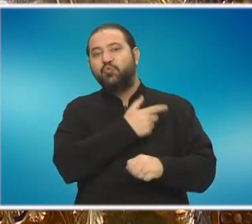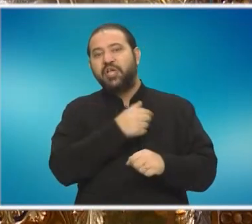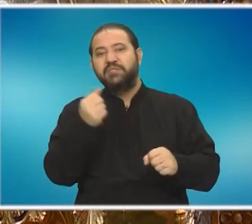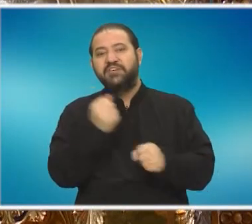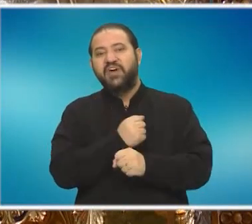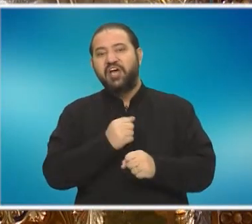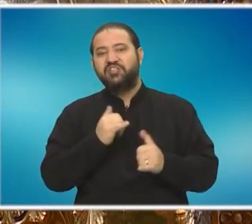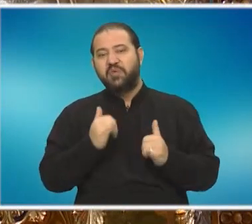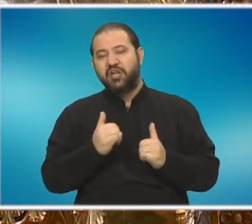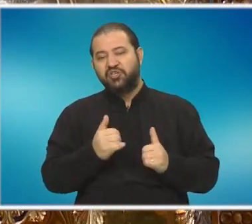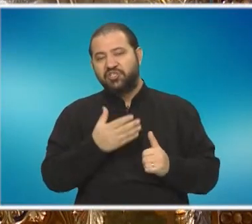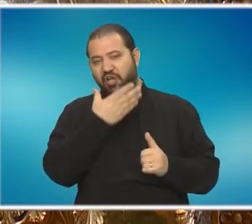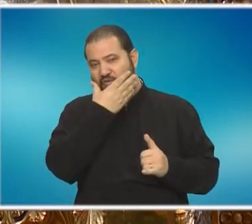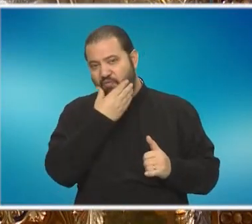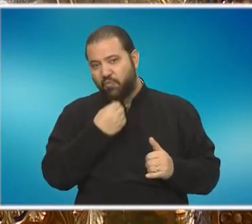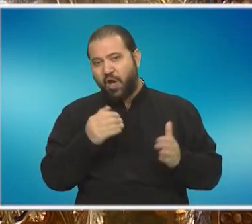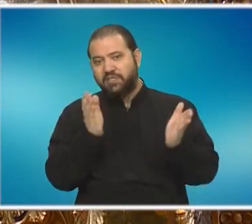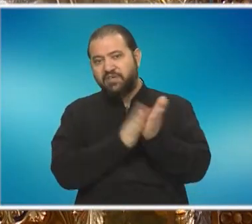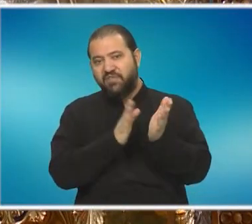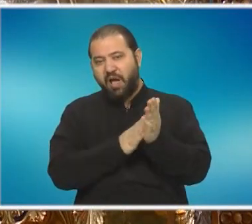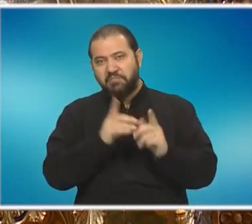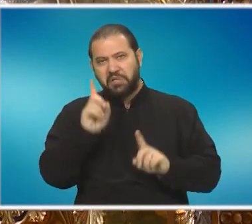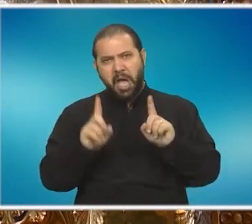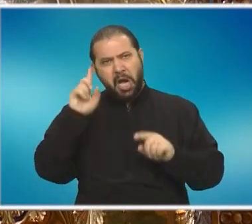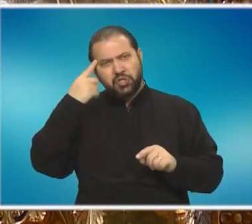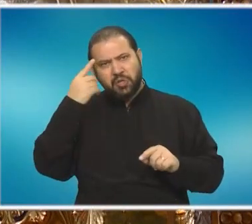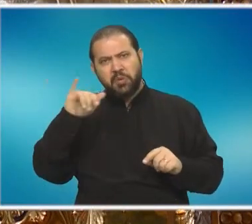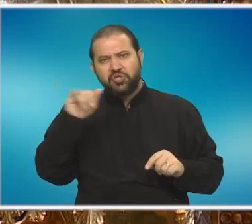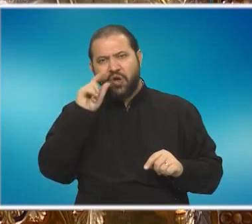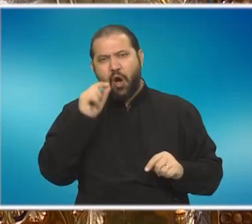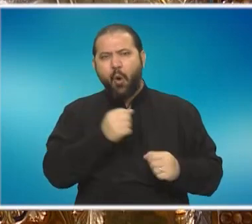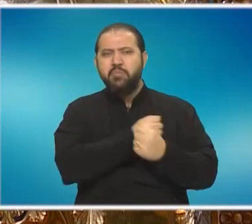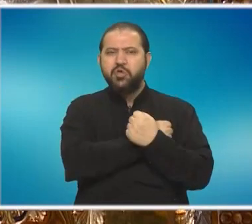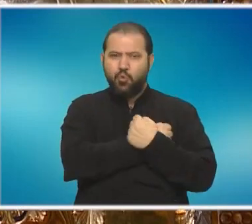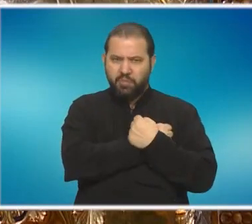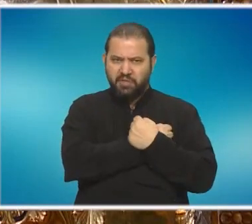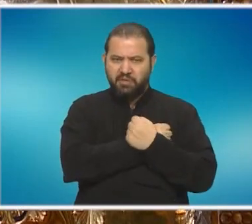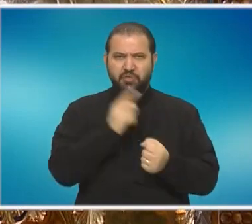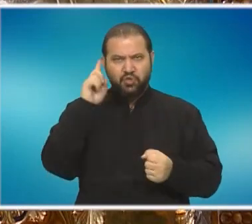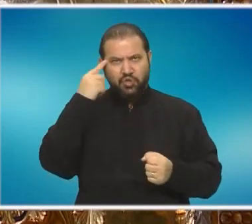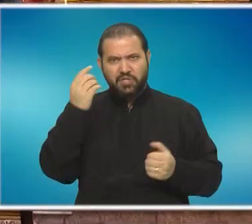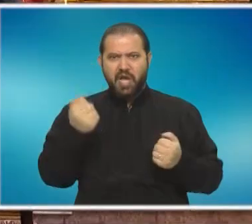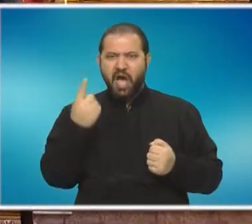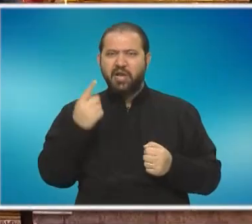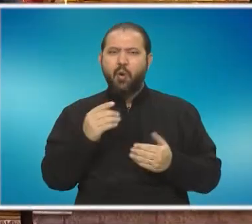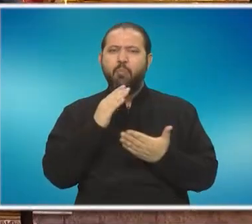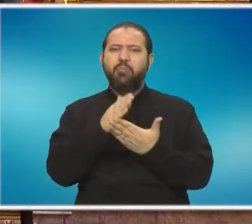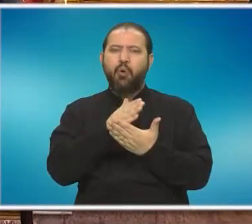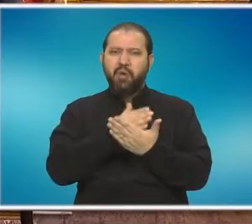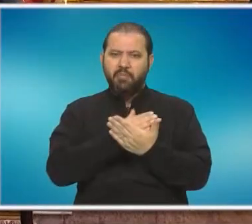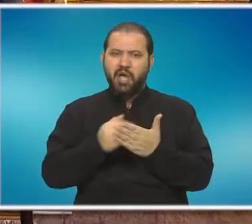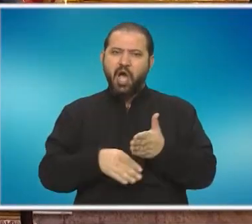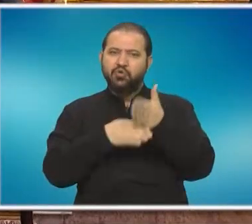gestul acesta atunci când avem o persoană dragă, care știm că are o neputință, și fie îl ajutăm